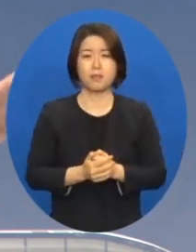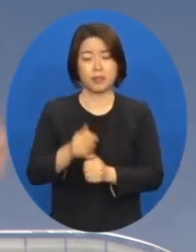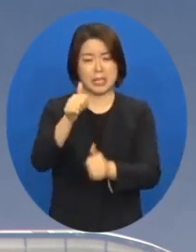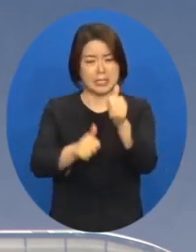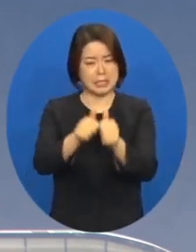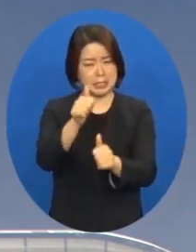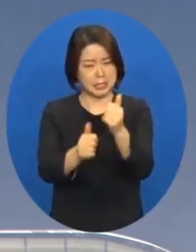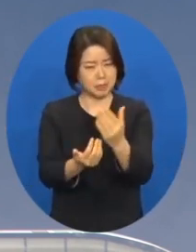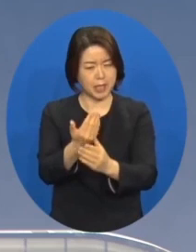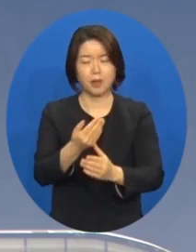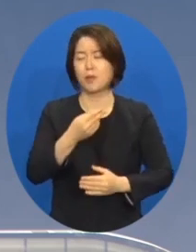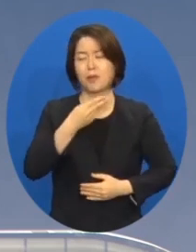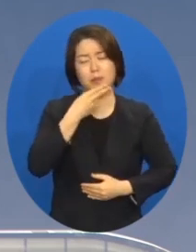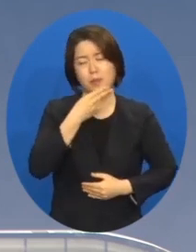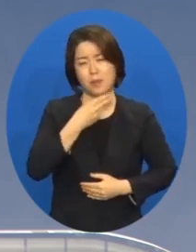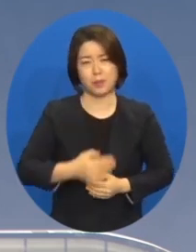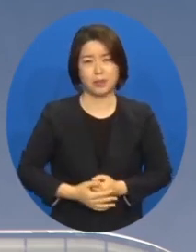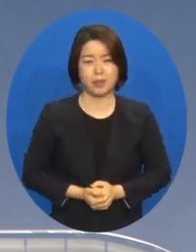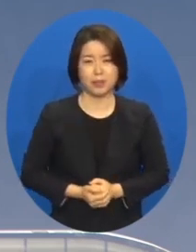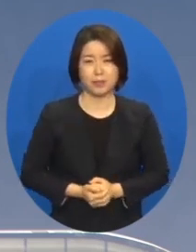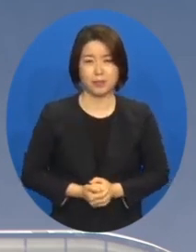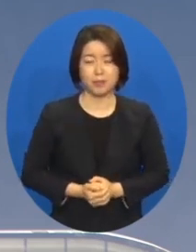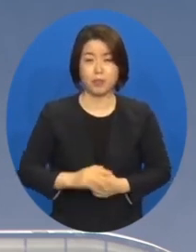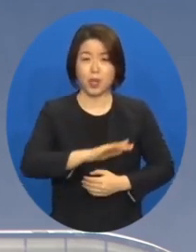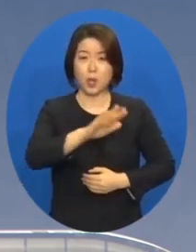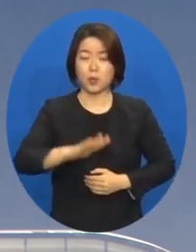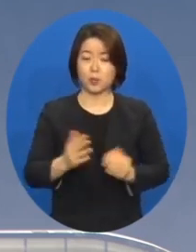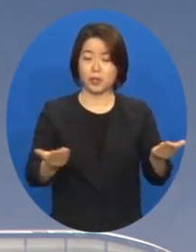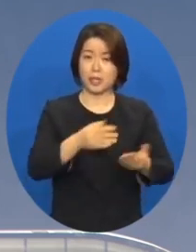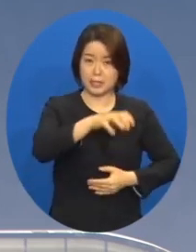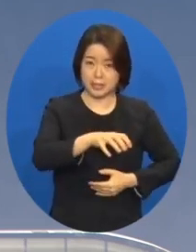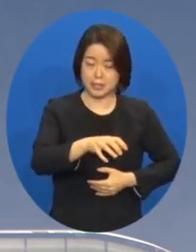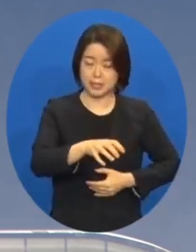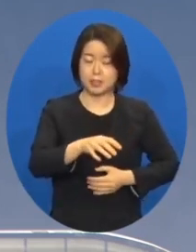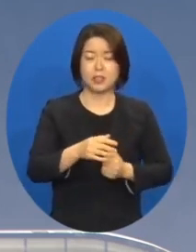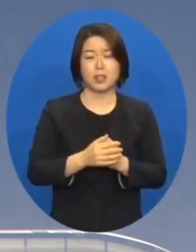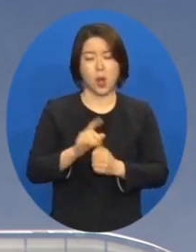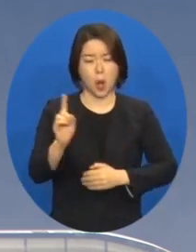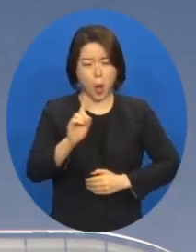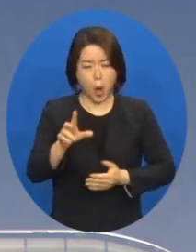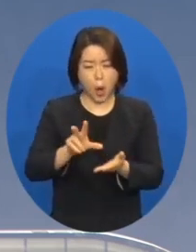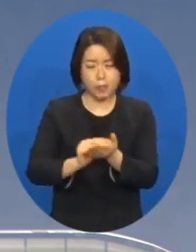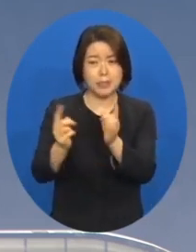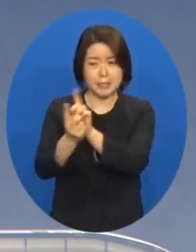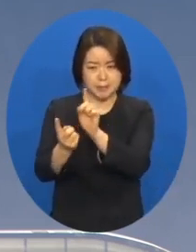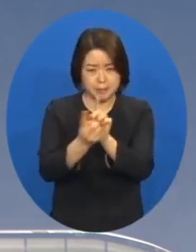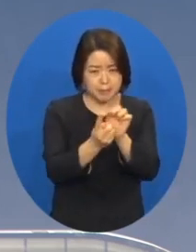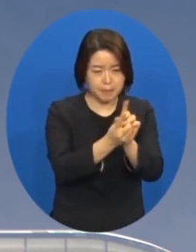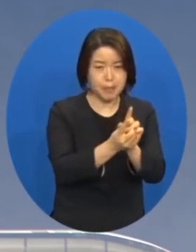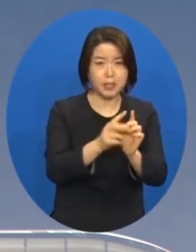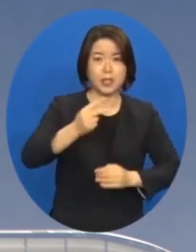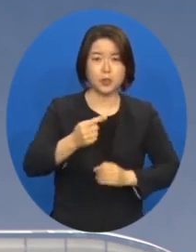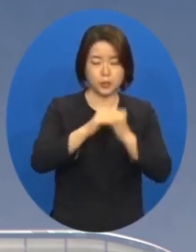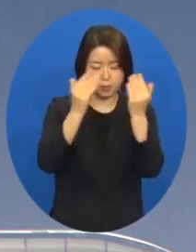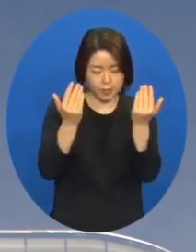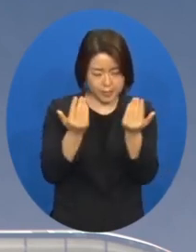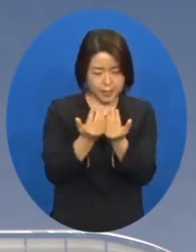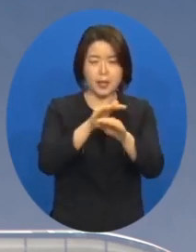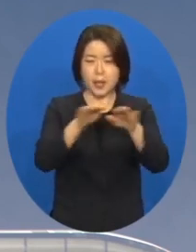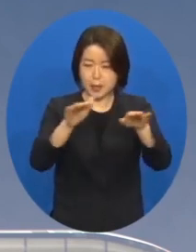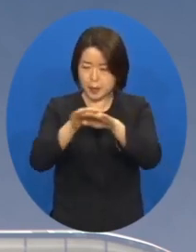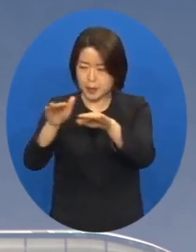시험될 일 없습니다. 우리가 일터에서, 직장에서 어떤 문제를 만나든지 다 풀어낼 수 있습니다.